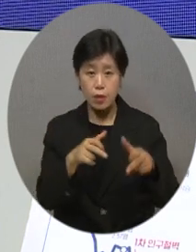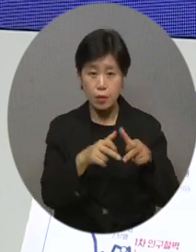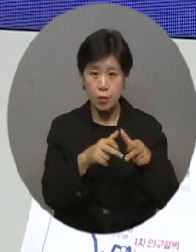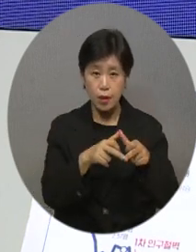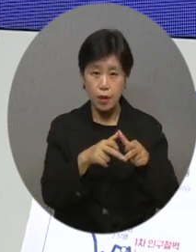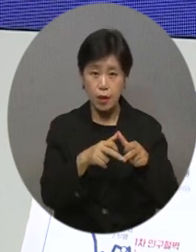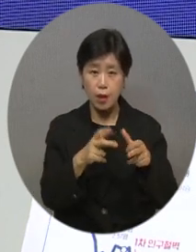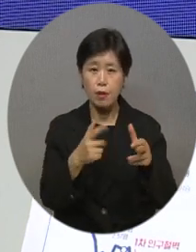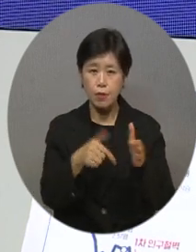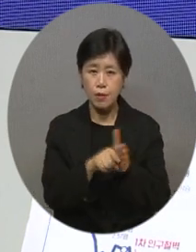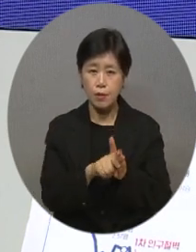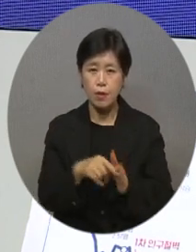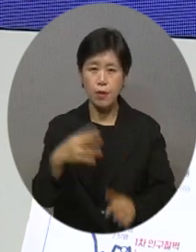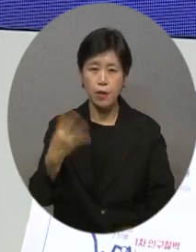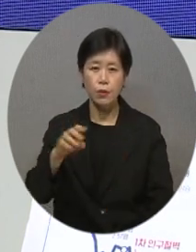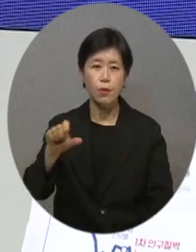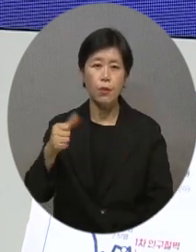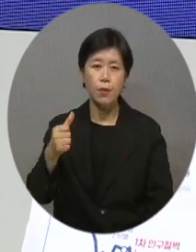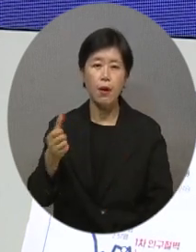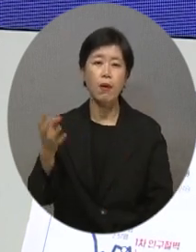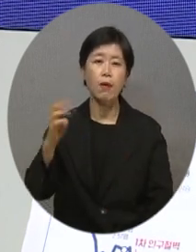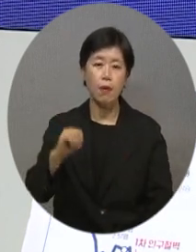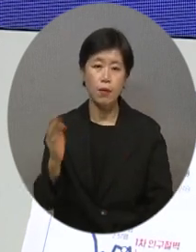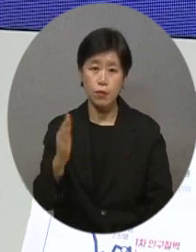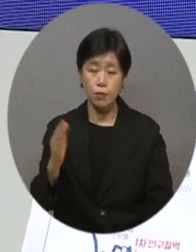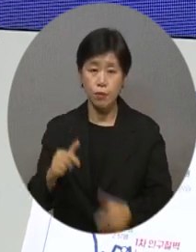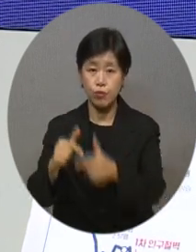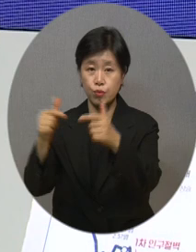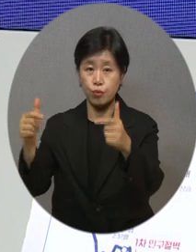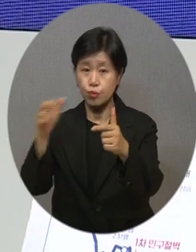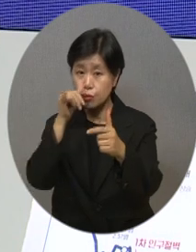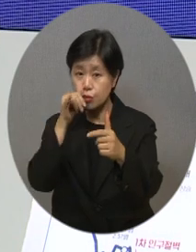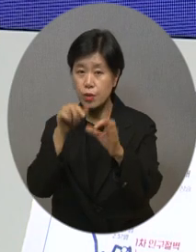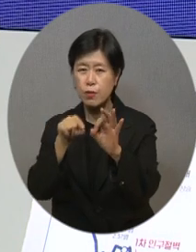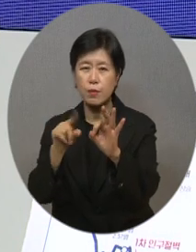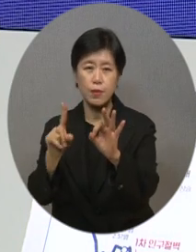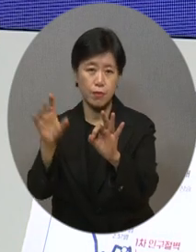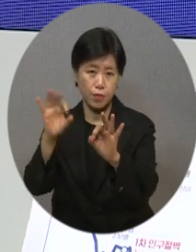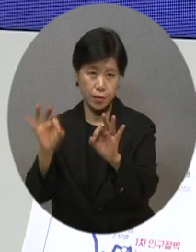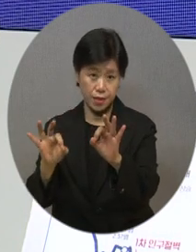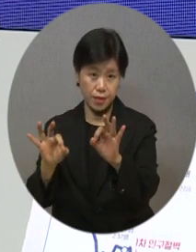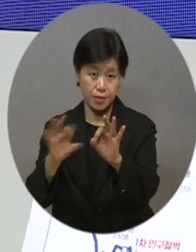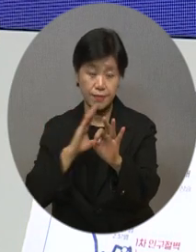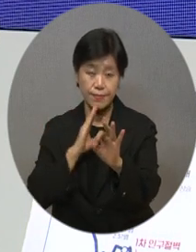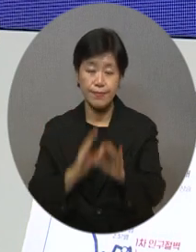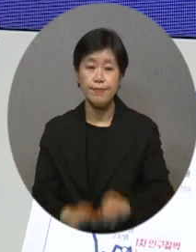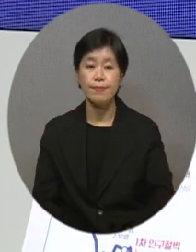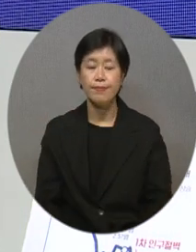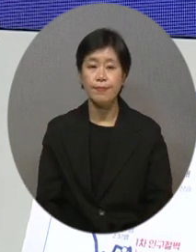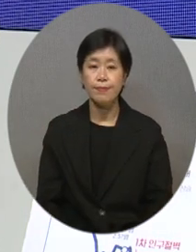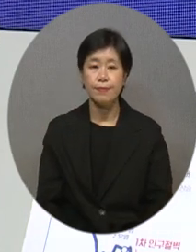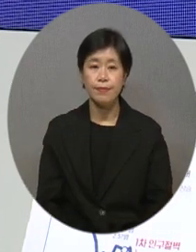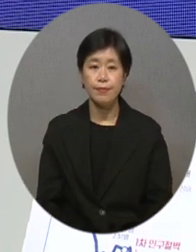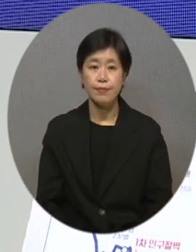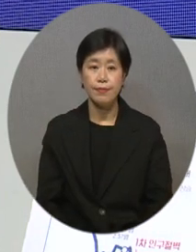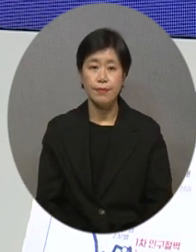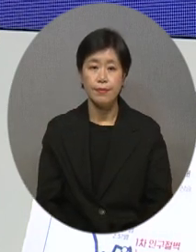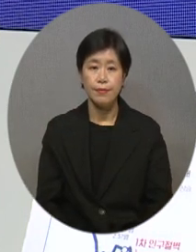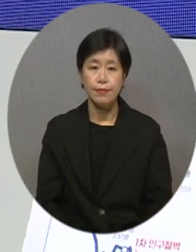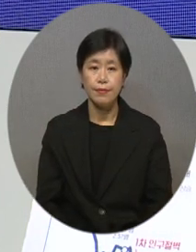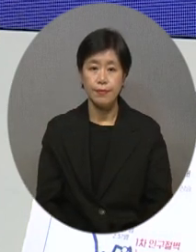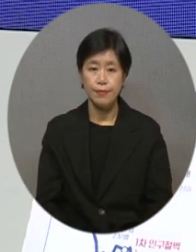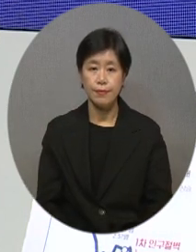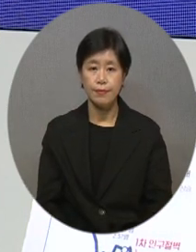원이 늘어났습니다. 비율로 따지게 되면 10.1%가 이제 증가가 된 것이고요. 구체적으로 말씀드리게 되면 우리